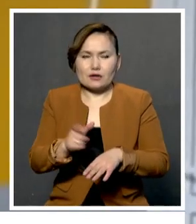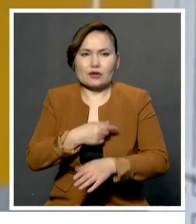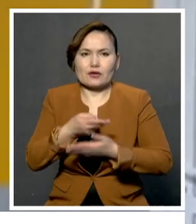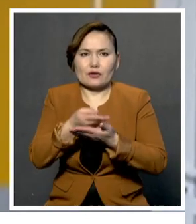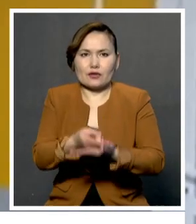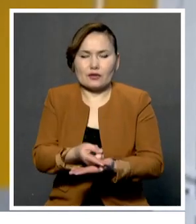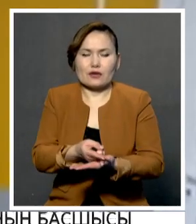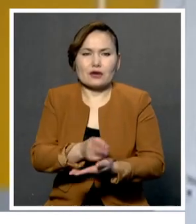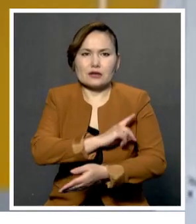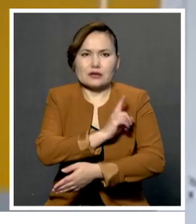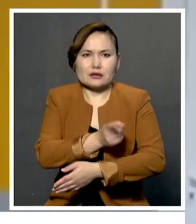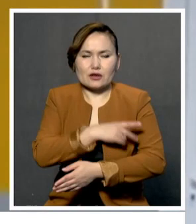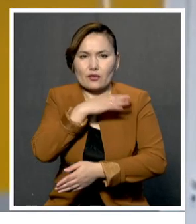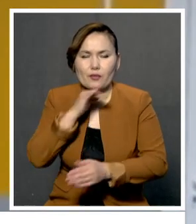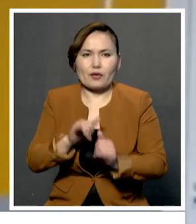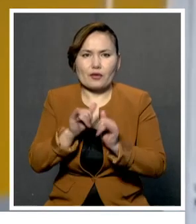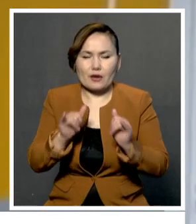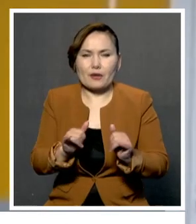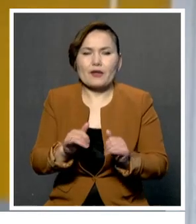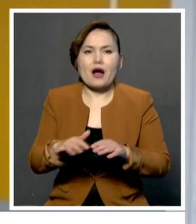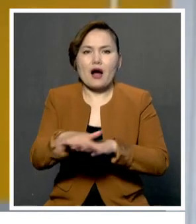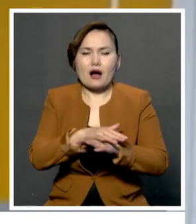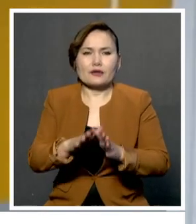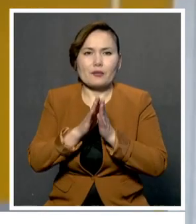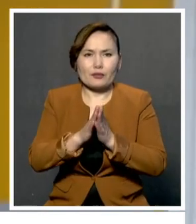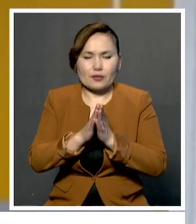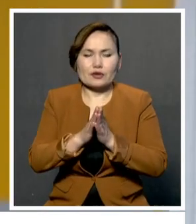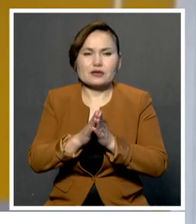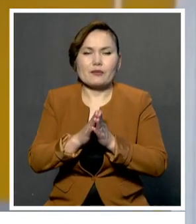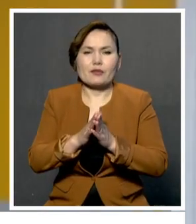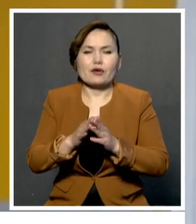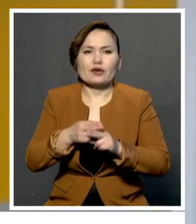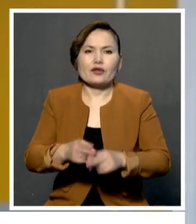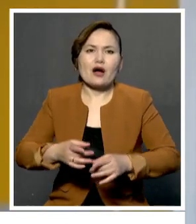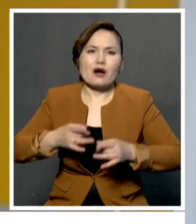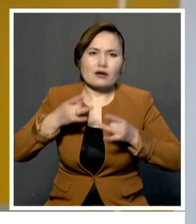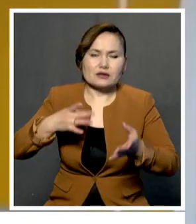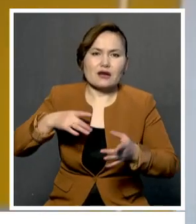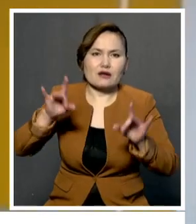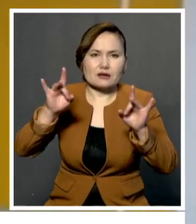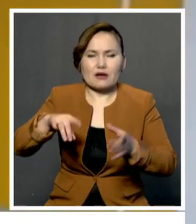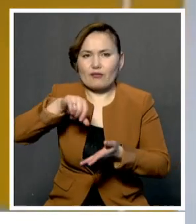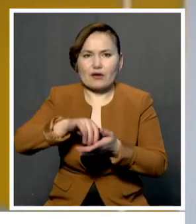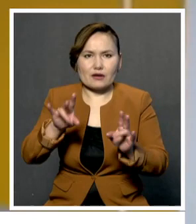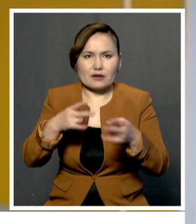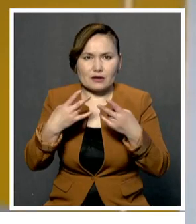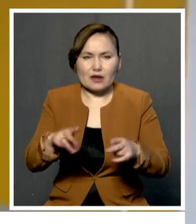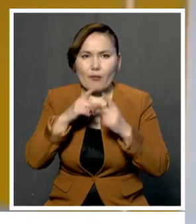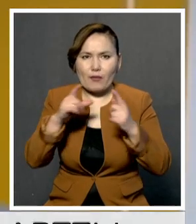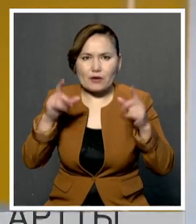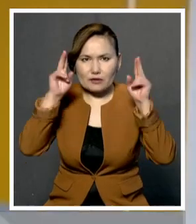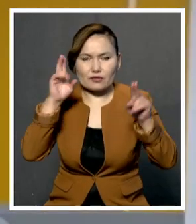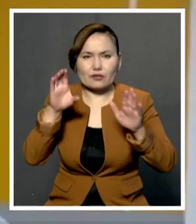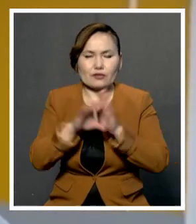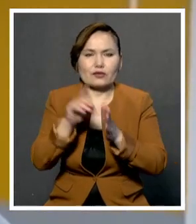біздің талабымыз адамдар көп шоғырланатын жерге бармау қажет. Той домалықтарға бармау қажет. Маскалар жүрсеңіздер болды.